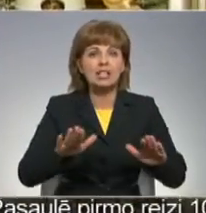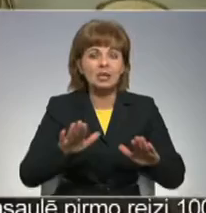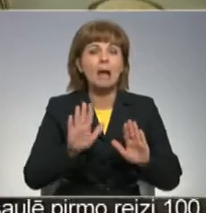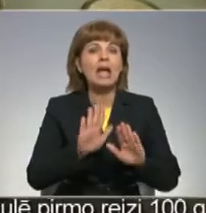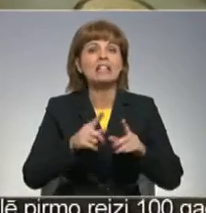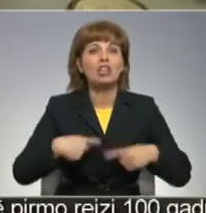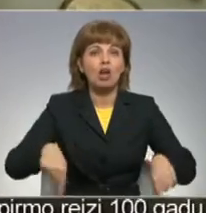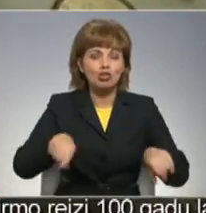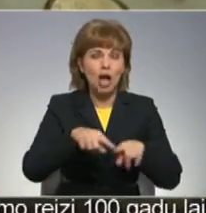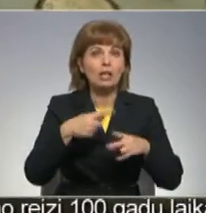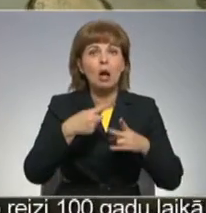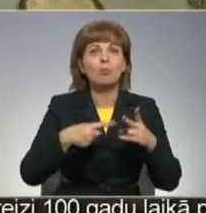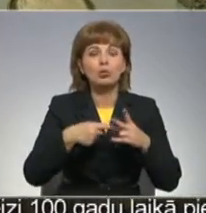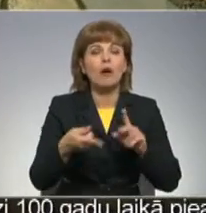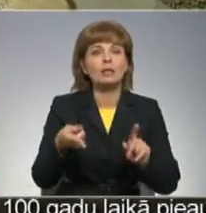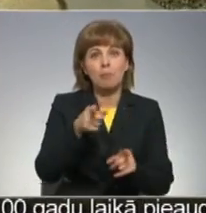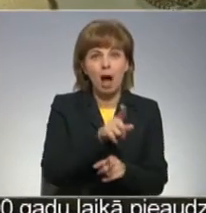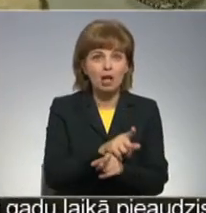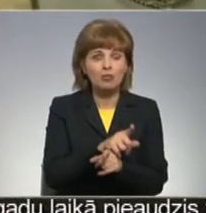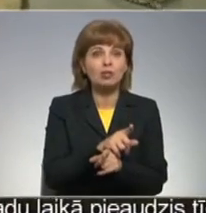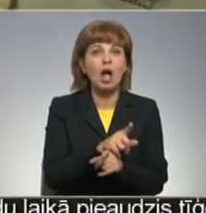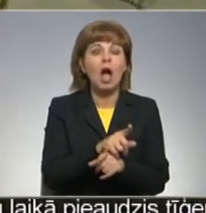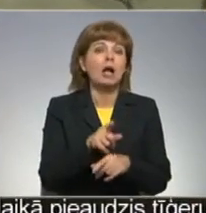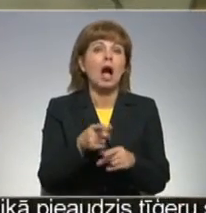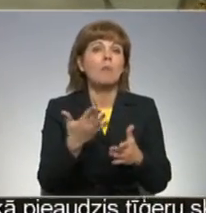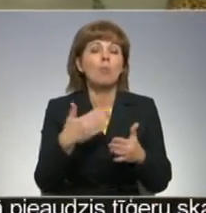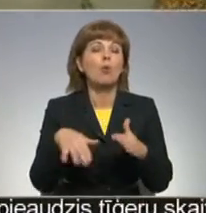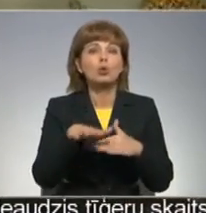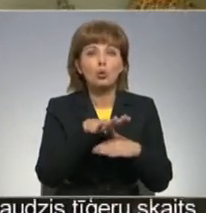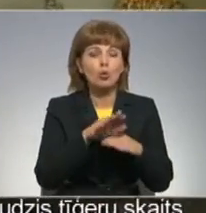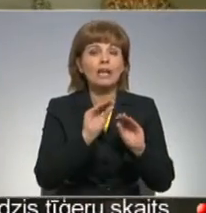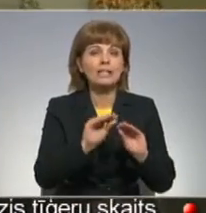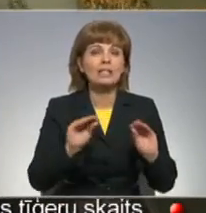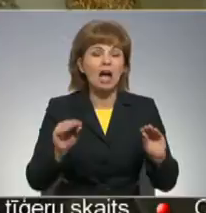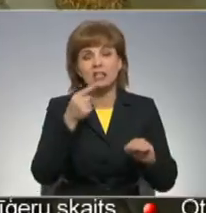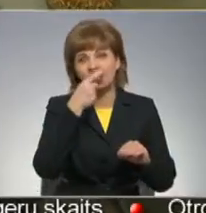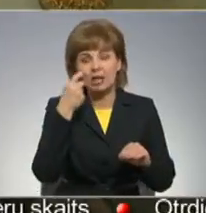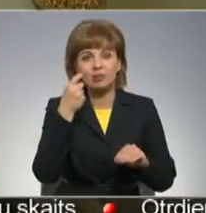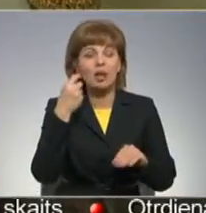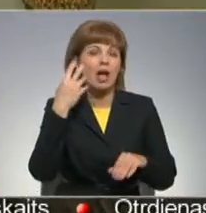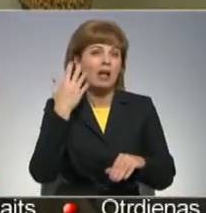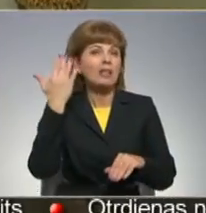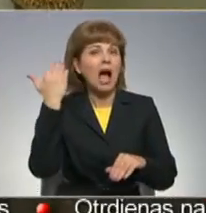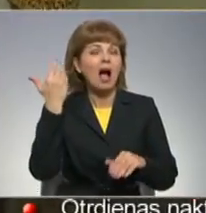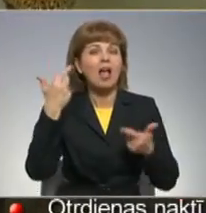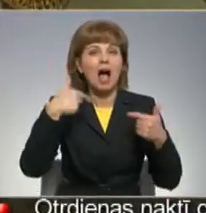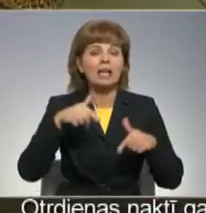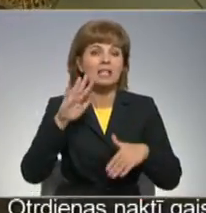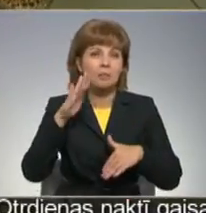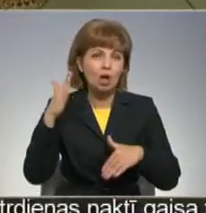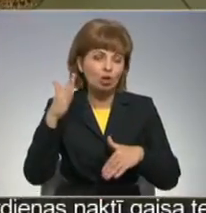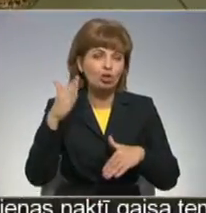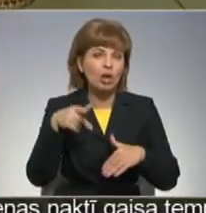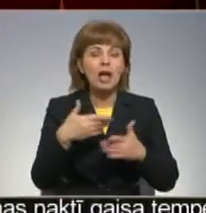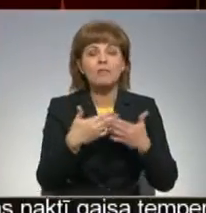kura uz pusotru mēnesi pārvērsta teju par buduāru, izstādīti vairāk nekā 100 antīkie spogulīši. Nu, gadsimta robeža